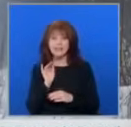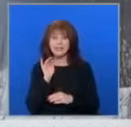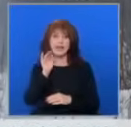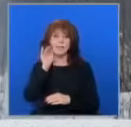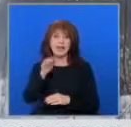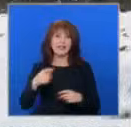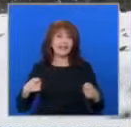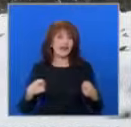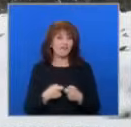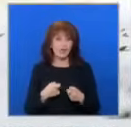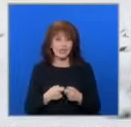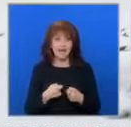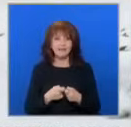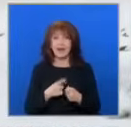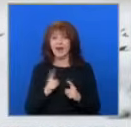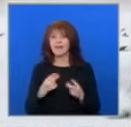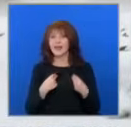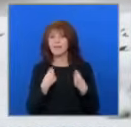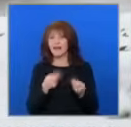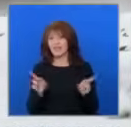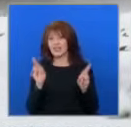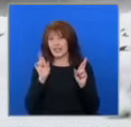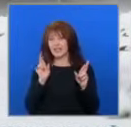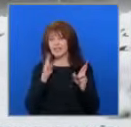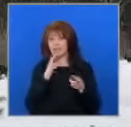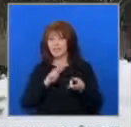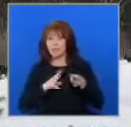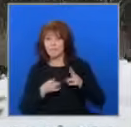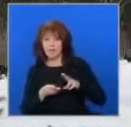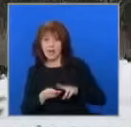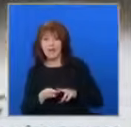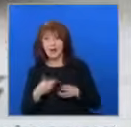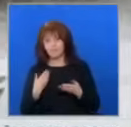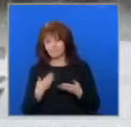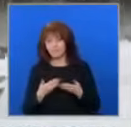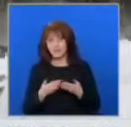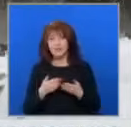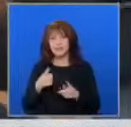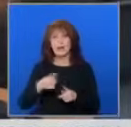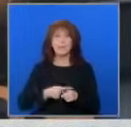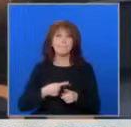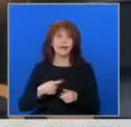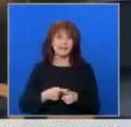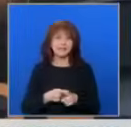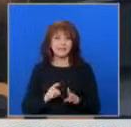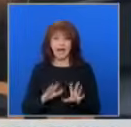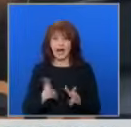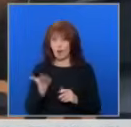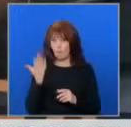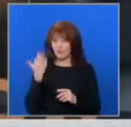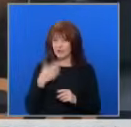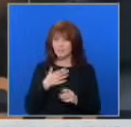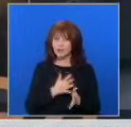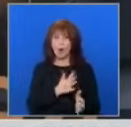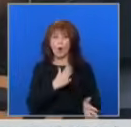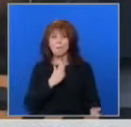затъването в окопна война не дават особени надежди за промяна в близките месеци. И ако преди имаше